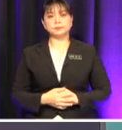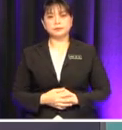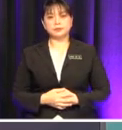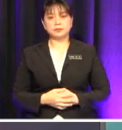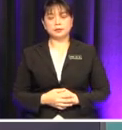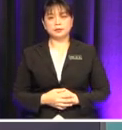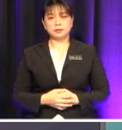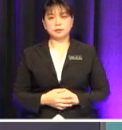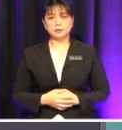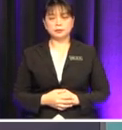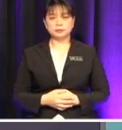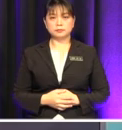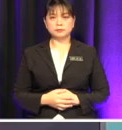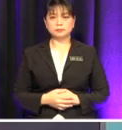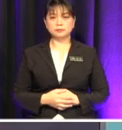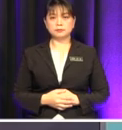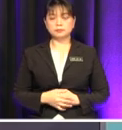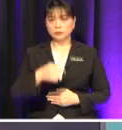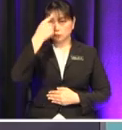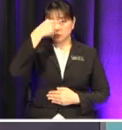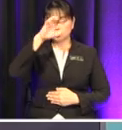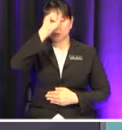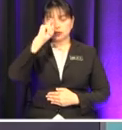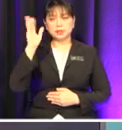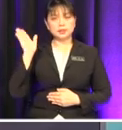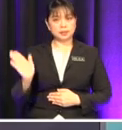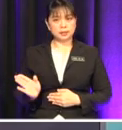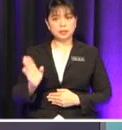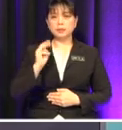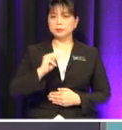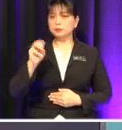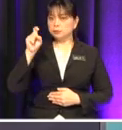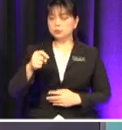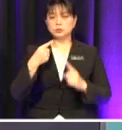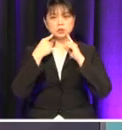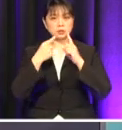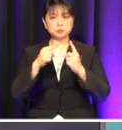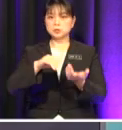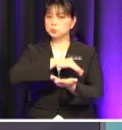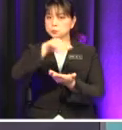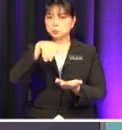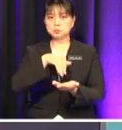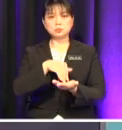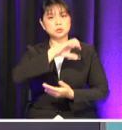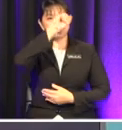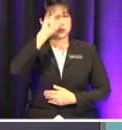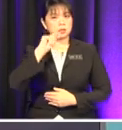Oke untuk soal dan Ini calon perlu jawab semua soalnya